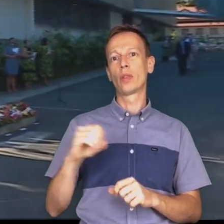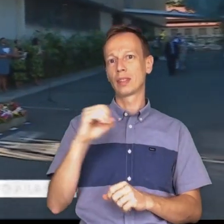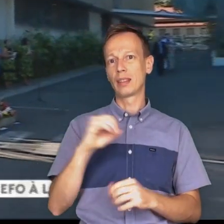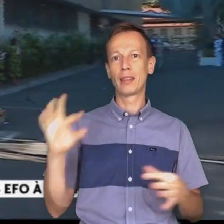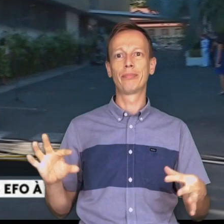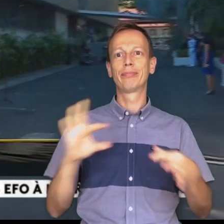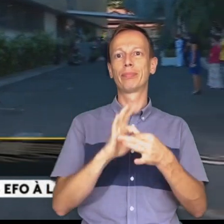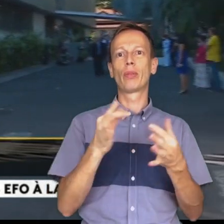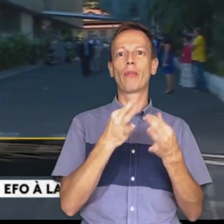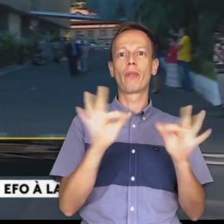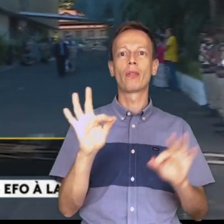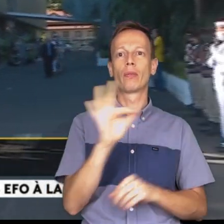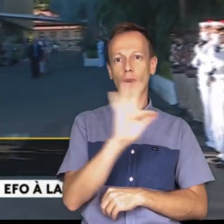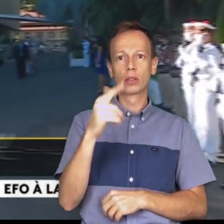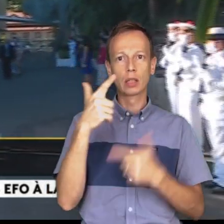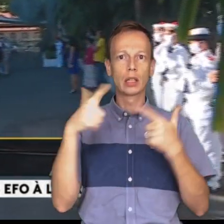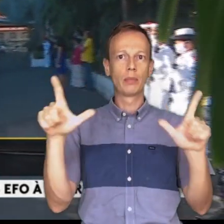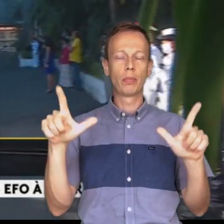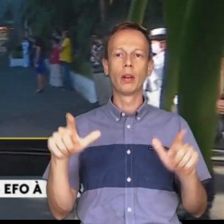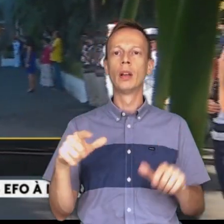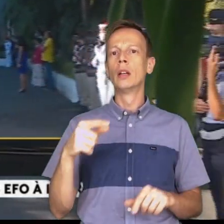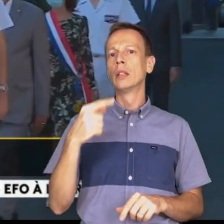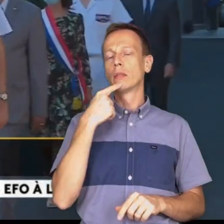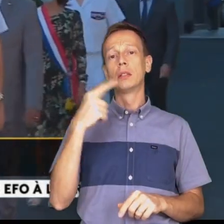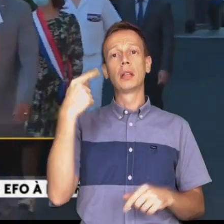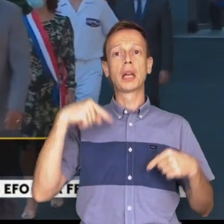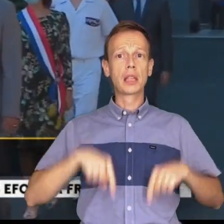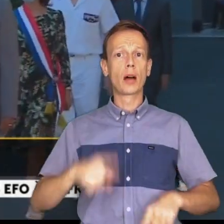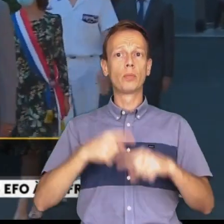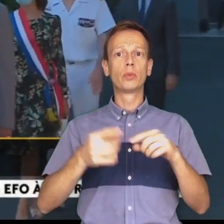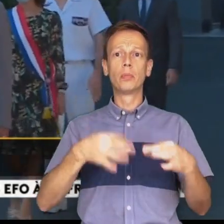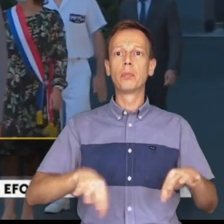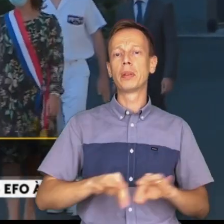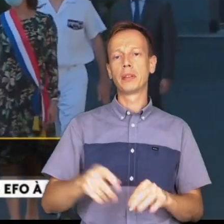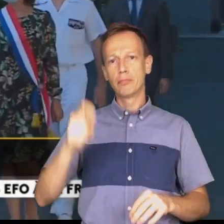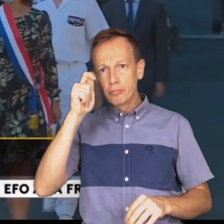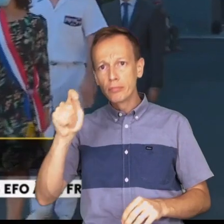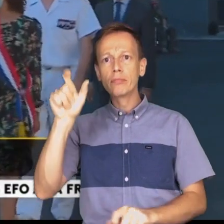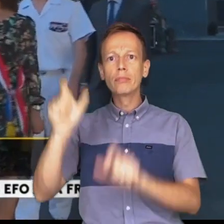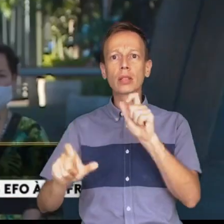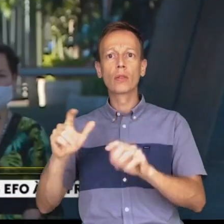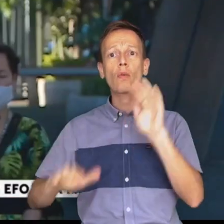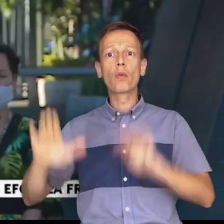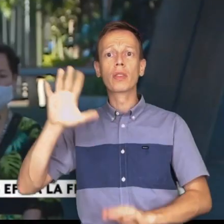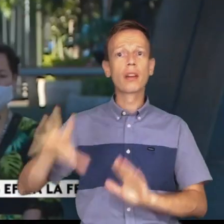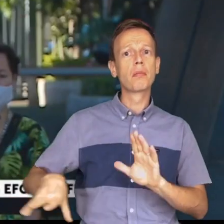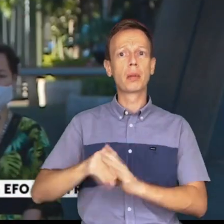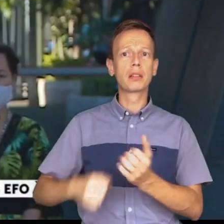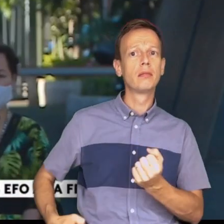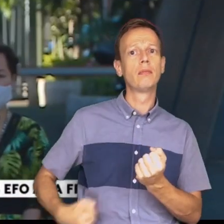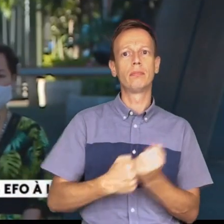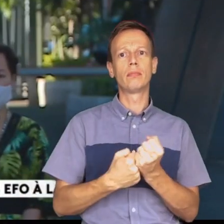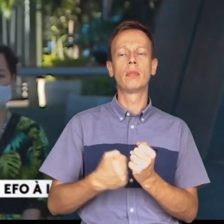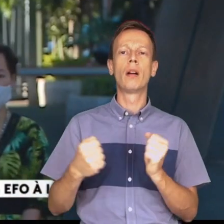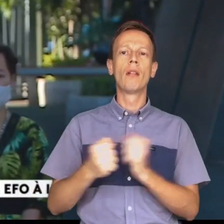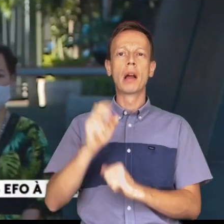France libre. L'occasion pour les autorités de l'État et du pays de rendre hommage aux Tamaris volontaires qui se sont engagés avec